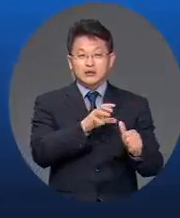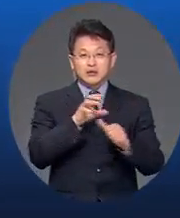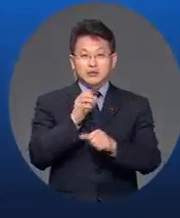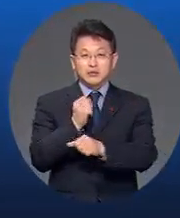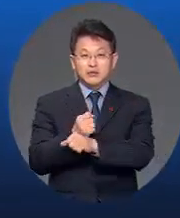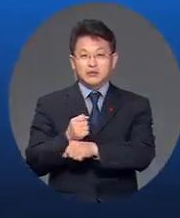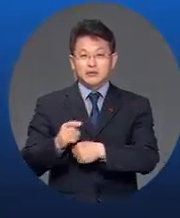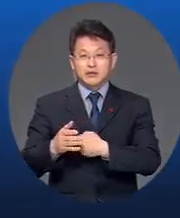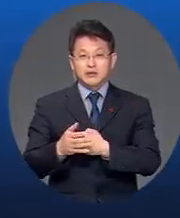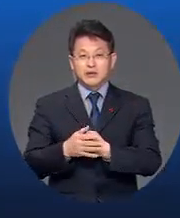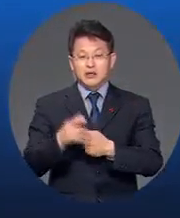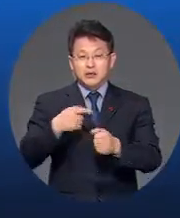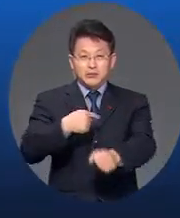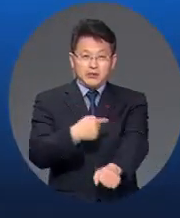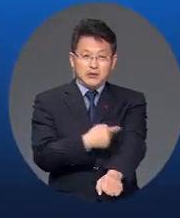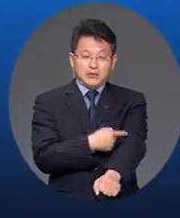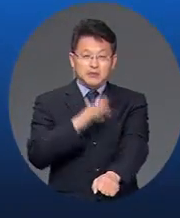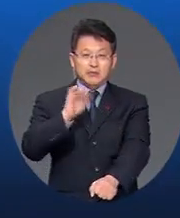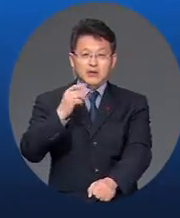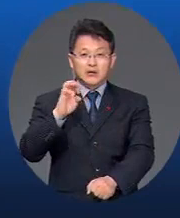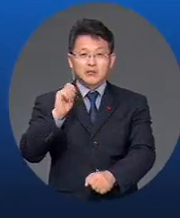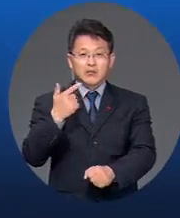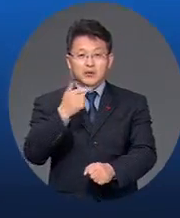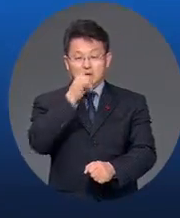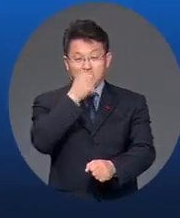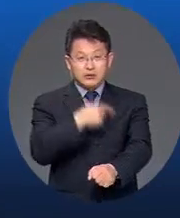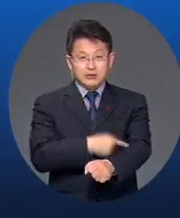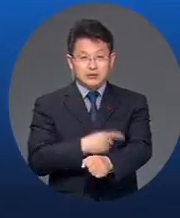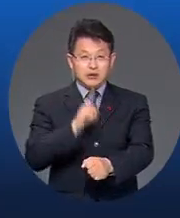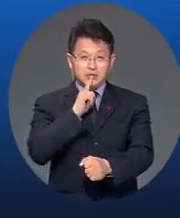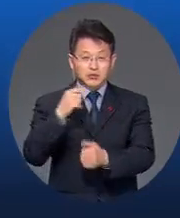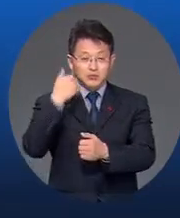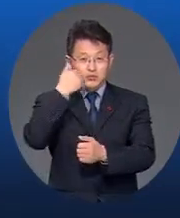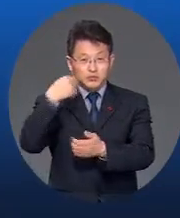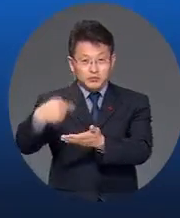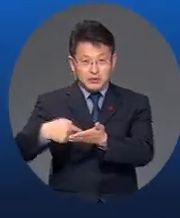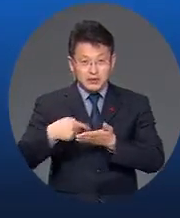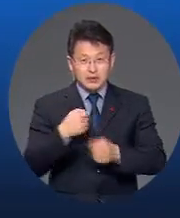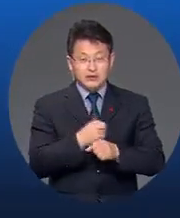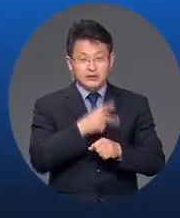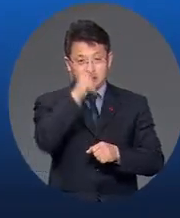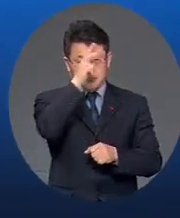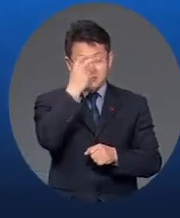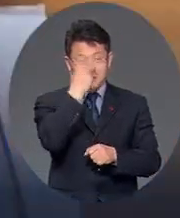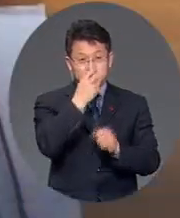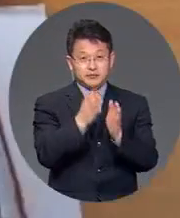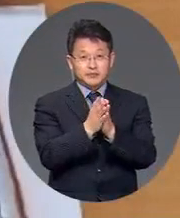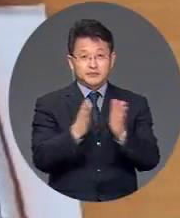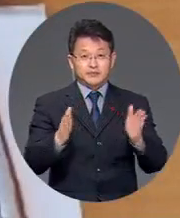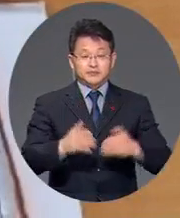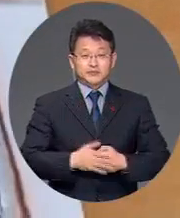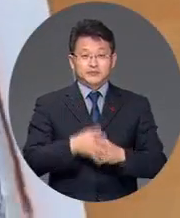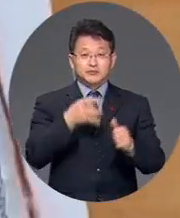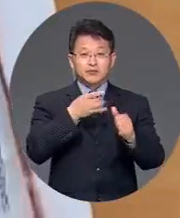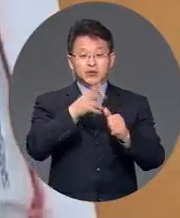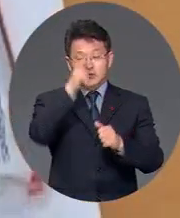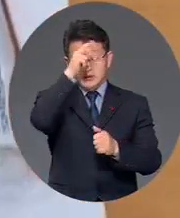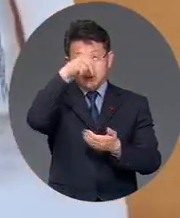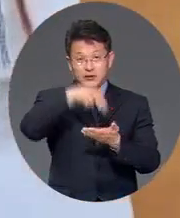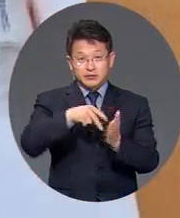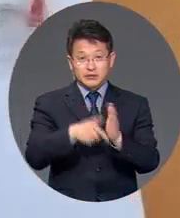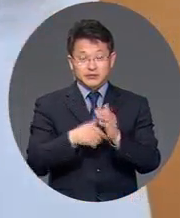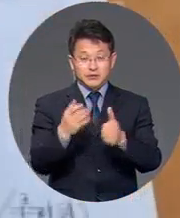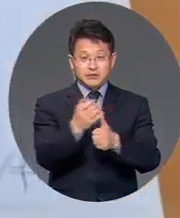해서 필로폰 등을 투약하고 있다는 제보를 받았습니다. 그래서 수사에 착수하게 되었고. 통영해경은